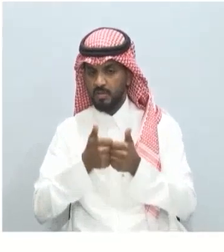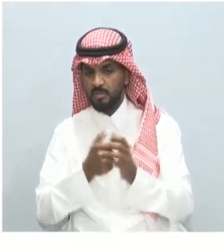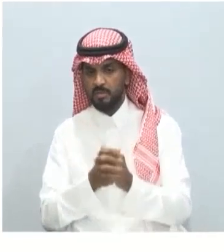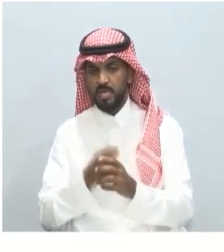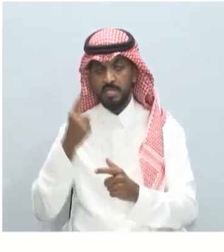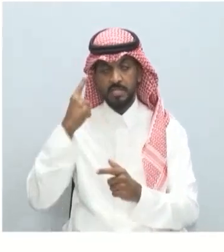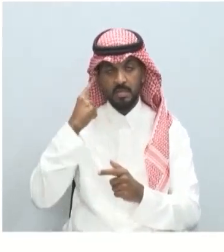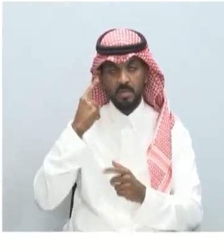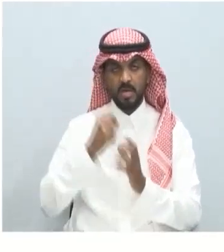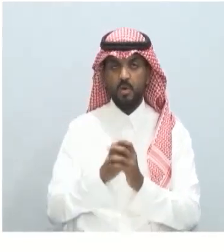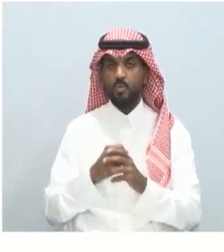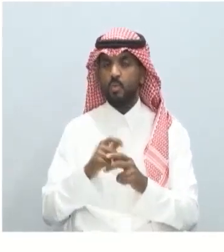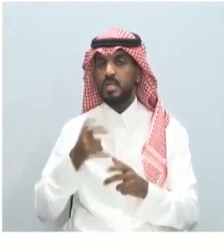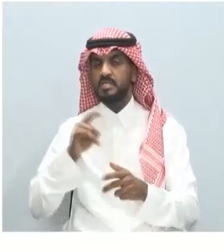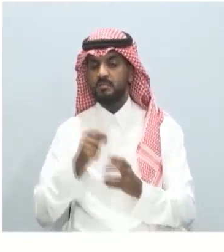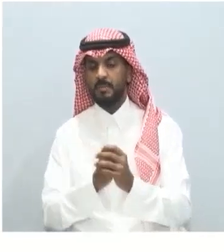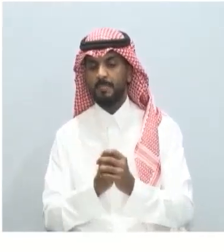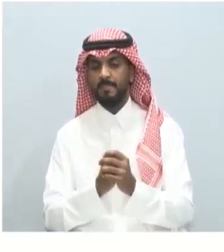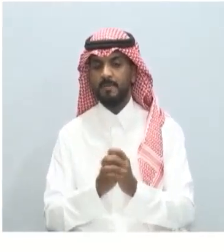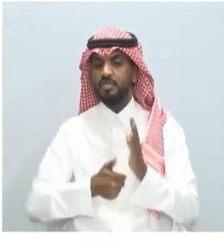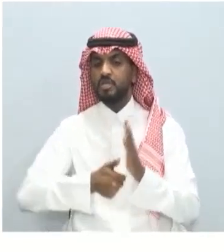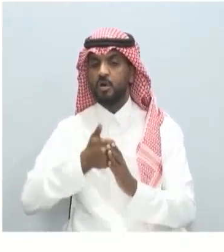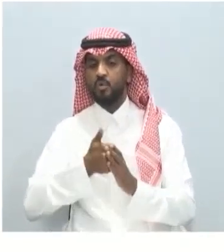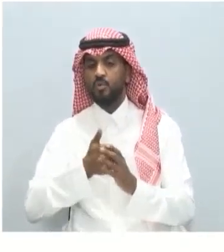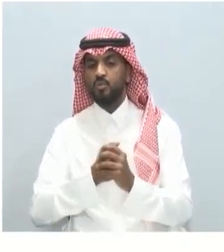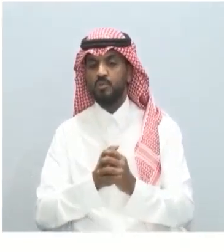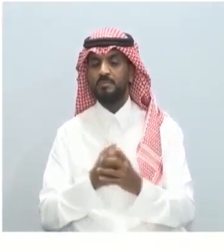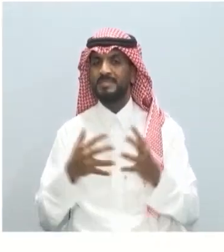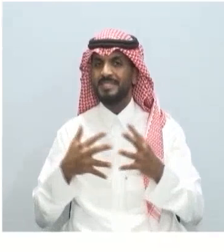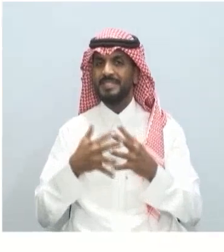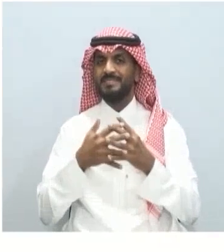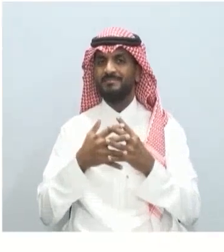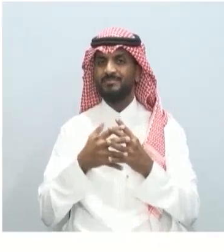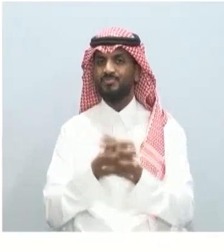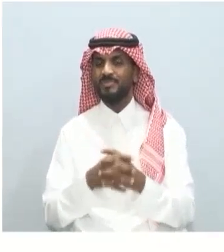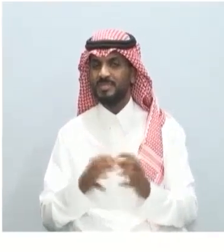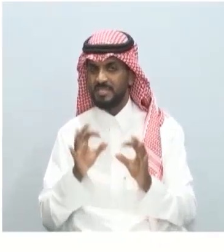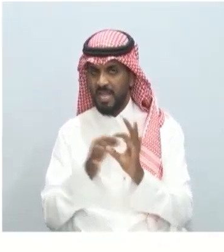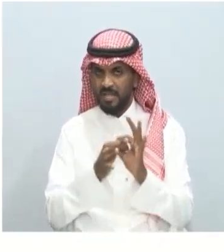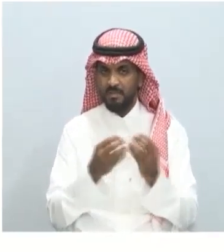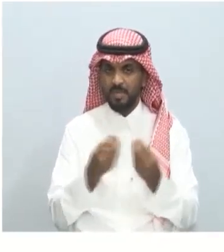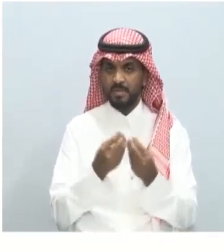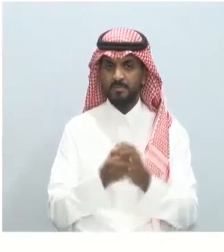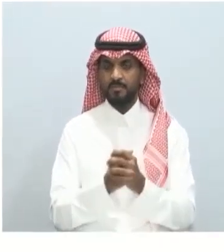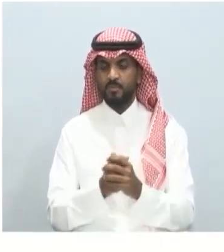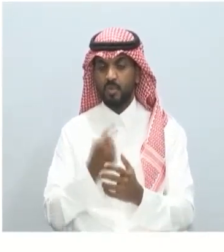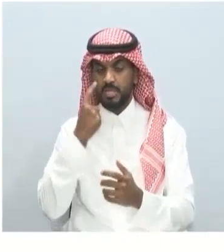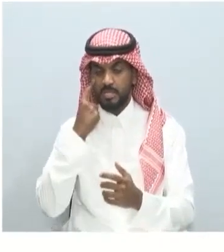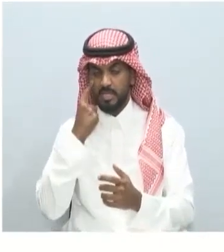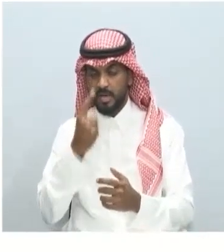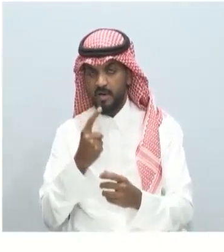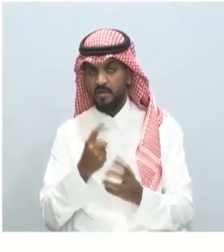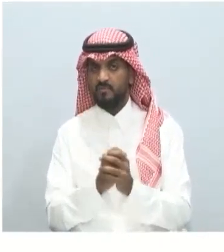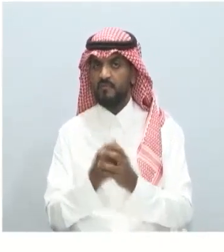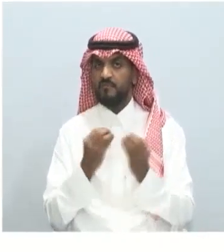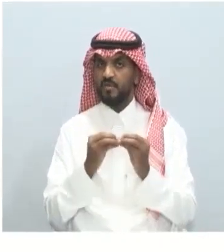السماع والاستماع يكون نجاحه في تمتين صلاته بغيره والاصغاء فن